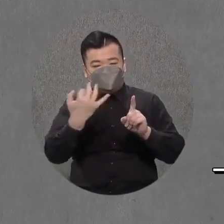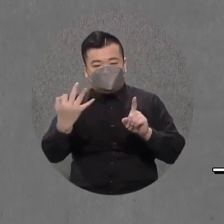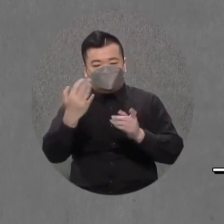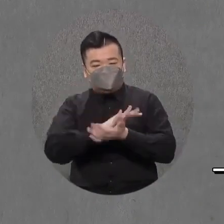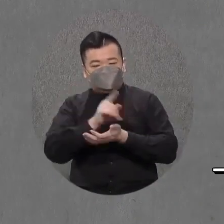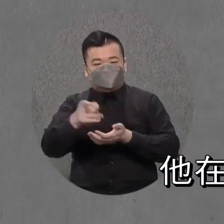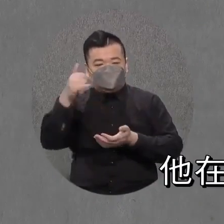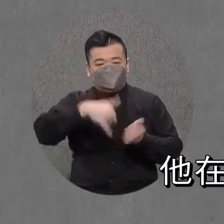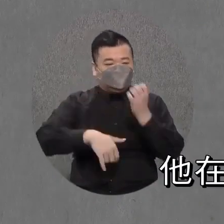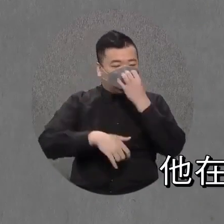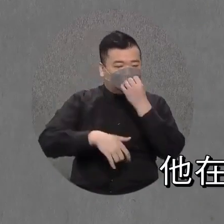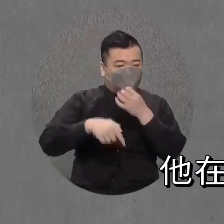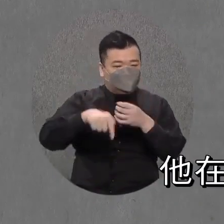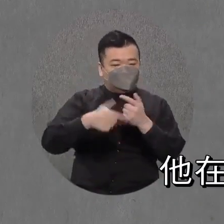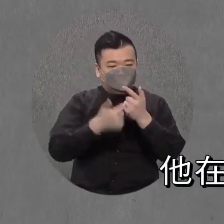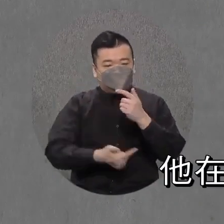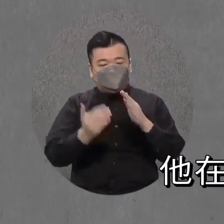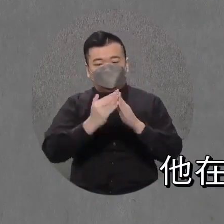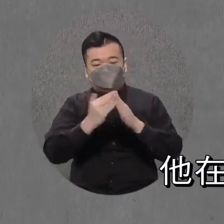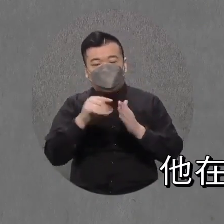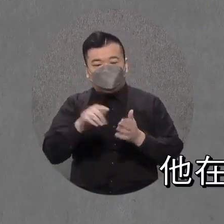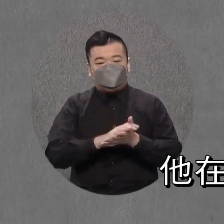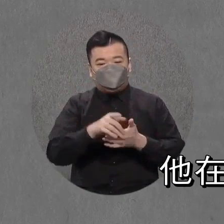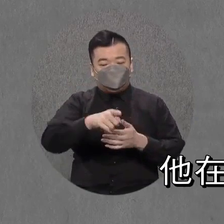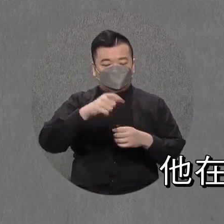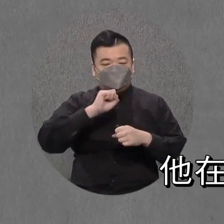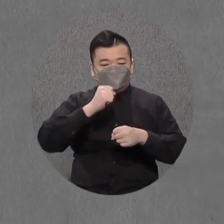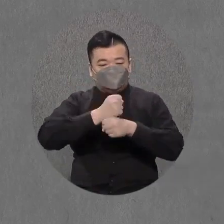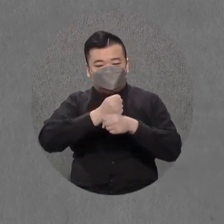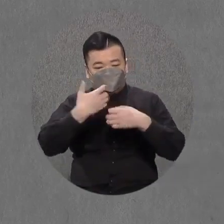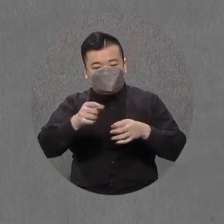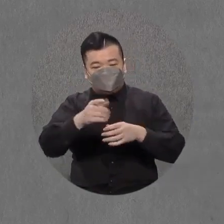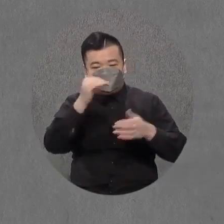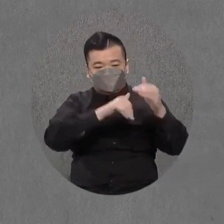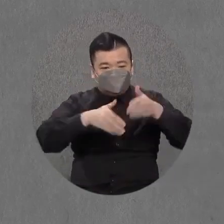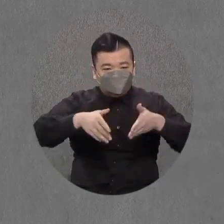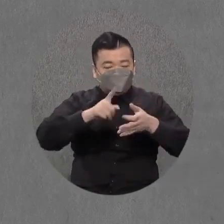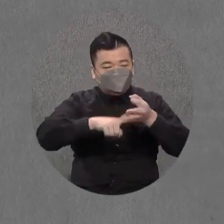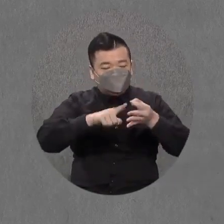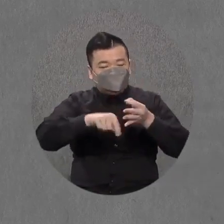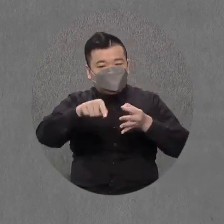香港定居，他1971年就創作了一幅木刻水印作品叫做山路。